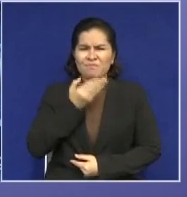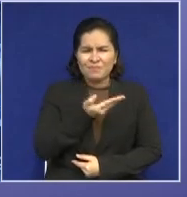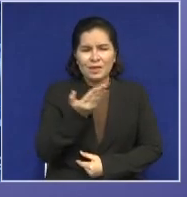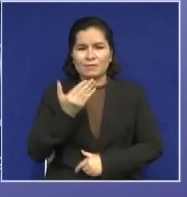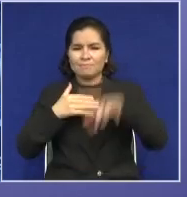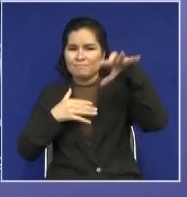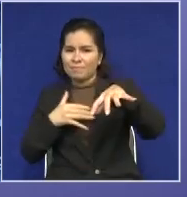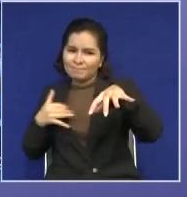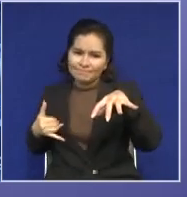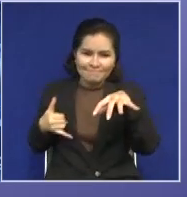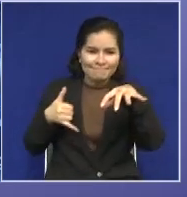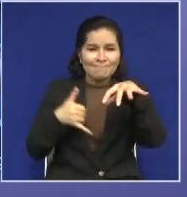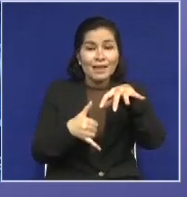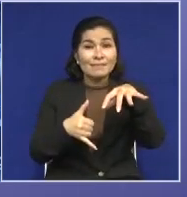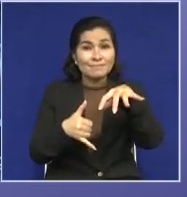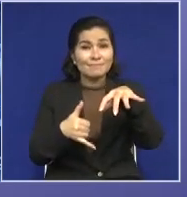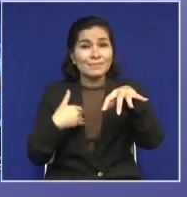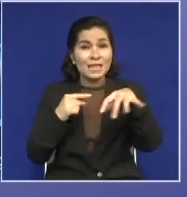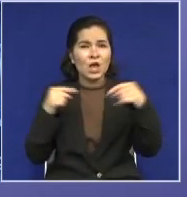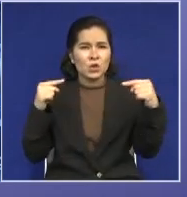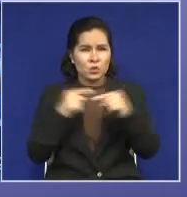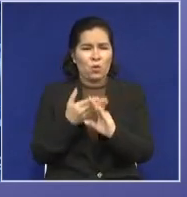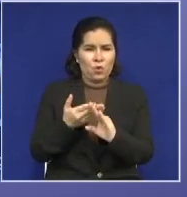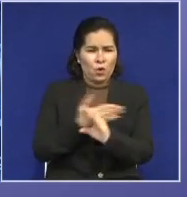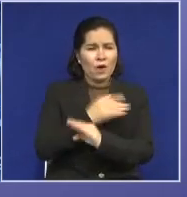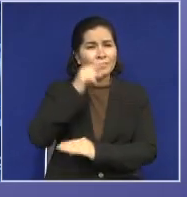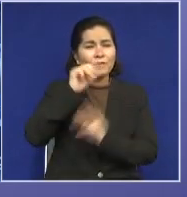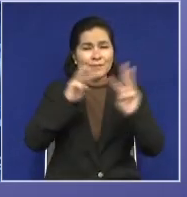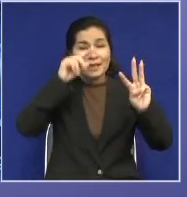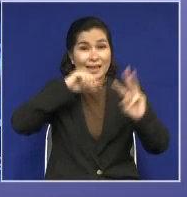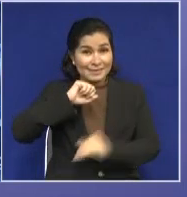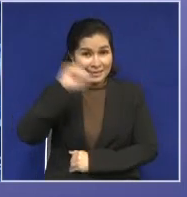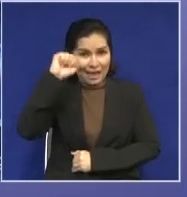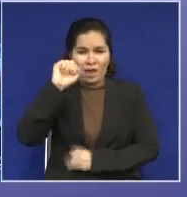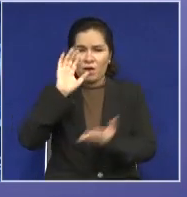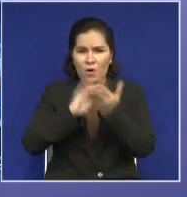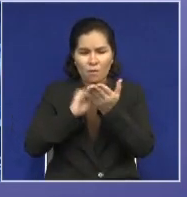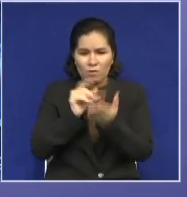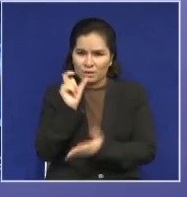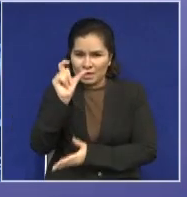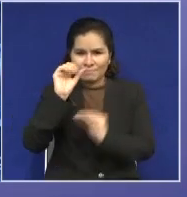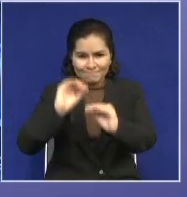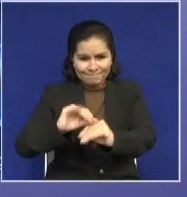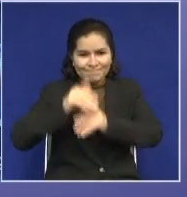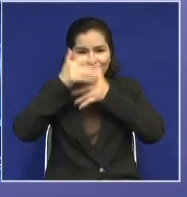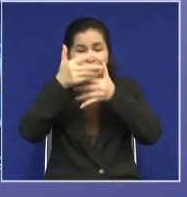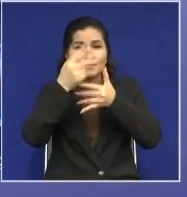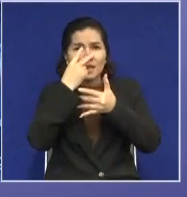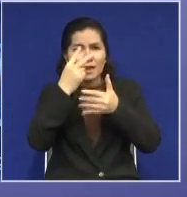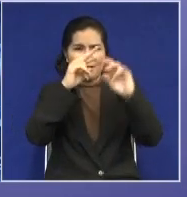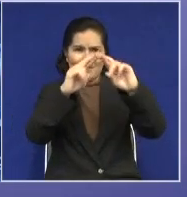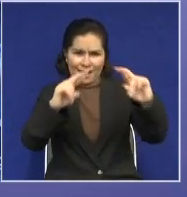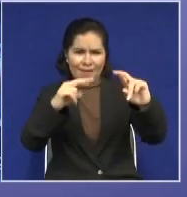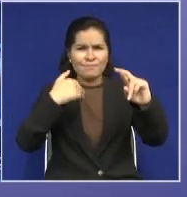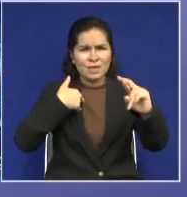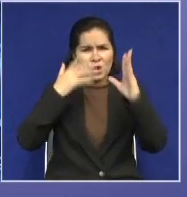ในสถานที่แห่งไหนเราก็เสิร์ชหาจากแพลตฟอร์มไทยชนะแล้วเราค้นพบว่าร้านค้าแห่งนั้นหรือสถานที่แห่งนั้นเนี่ยมีคนใ